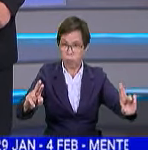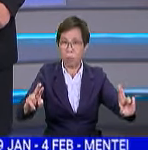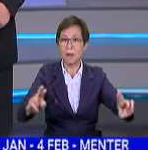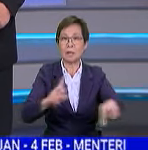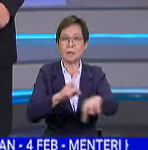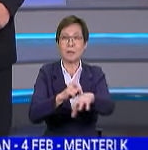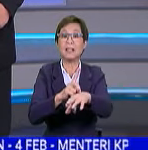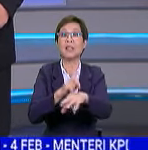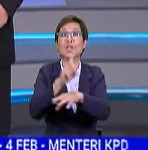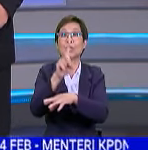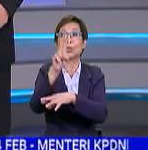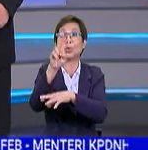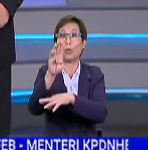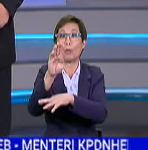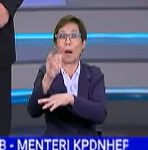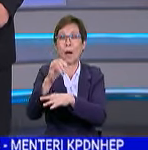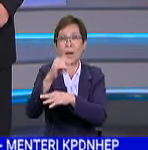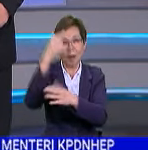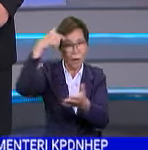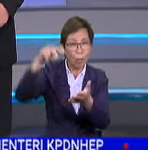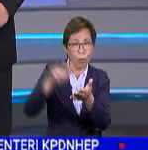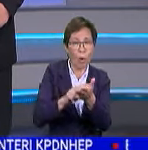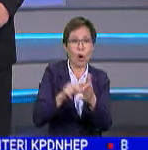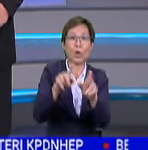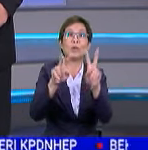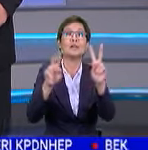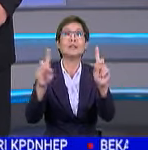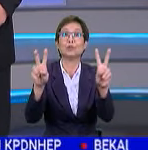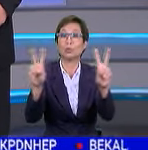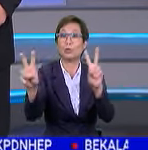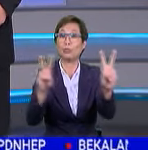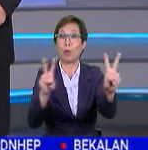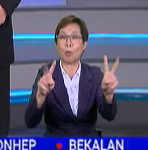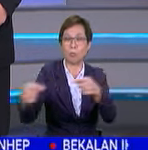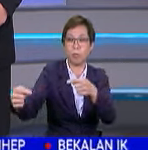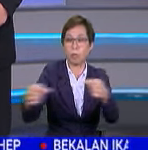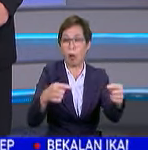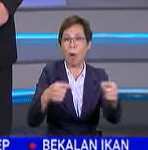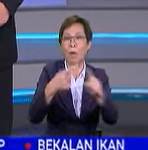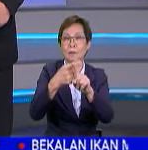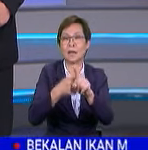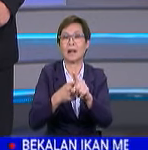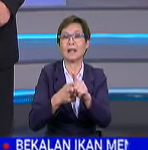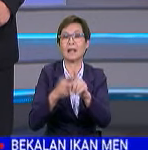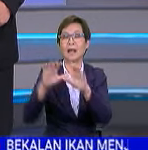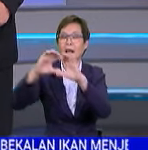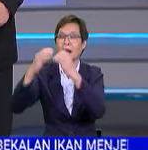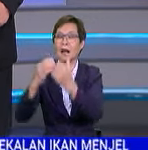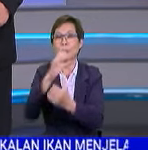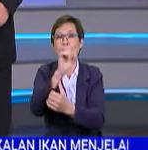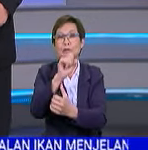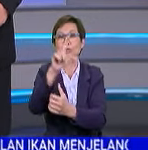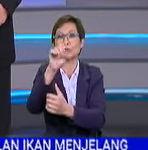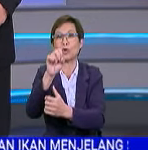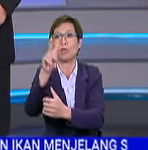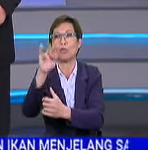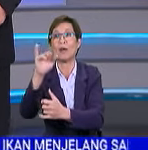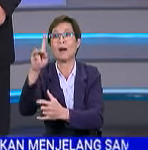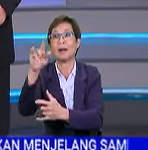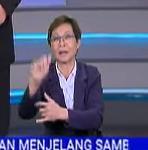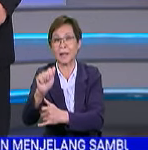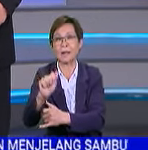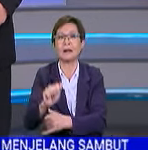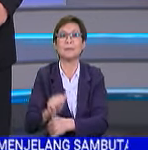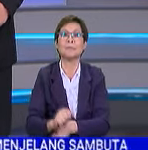di Dubai dengan keputusan seri 2 sama ketika menentang kelab dari Slovakia MSK Žilina di Stadium